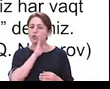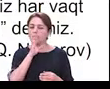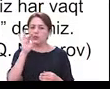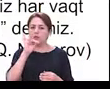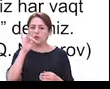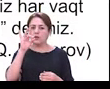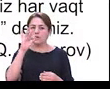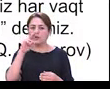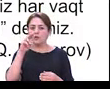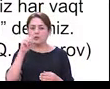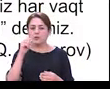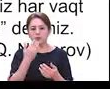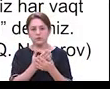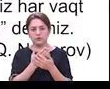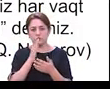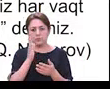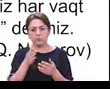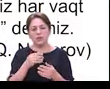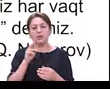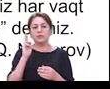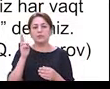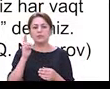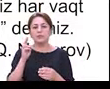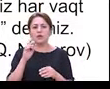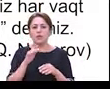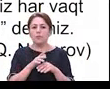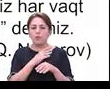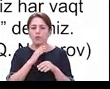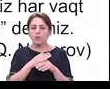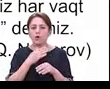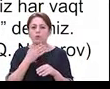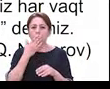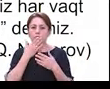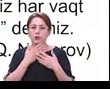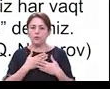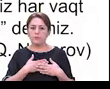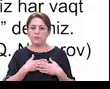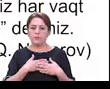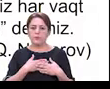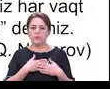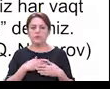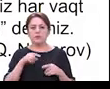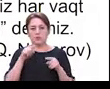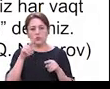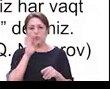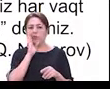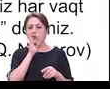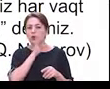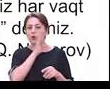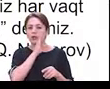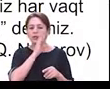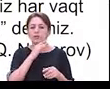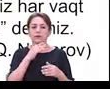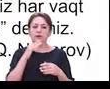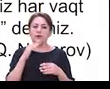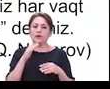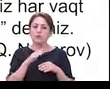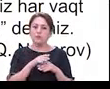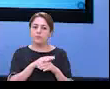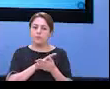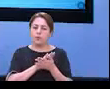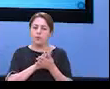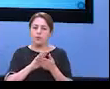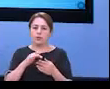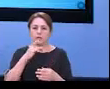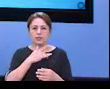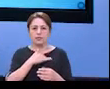timsol. Kimki pok muhabbat, mehr daryolik da'vo qilsa, onaning pok qalbi timsol.